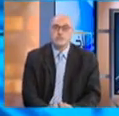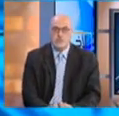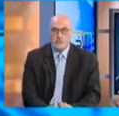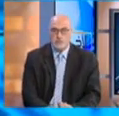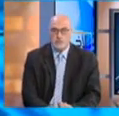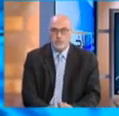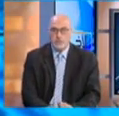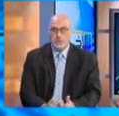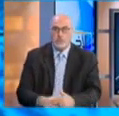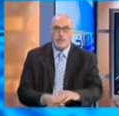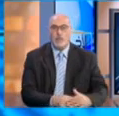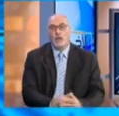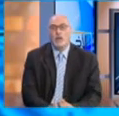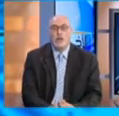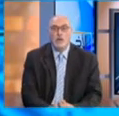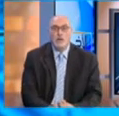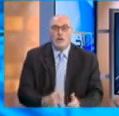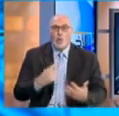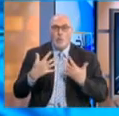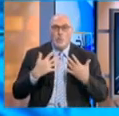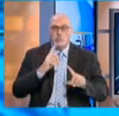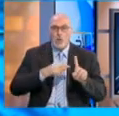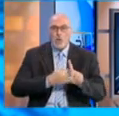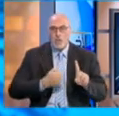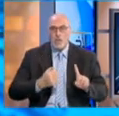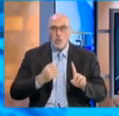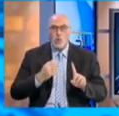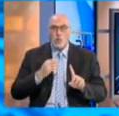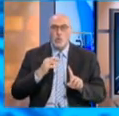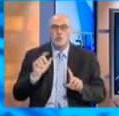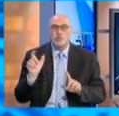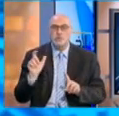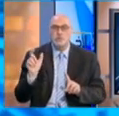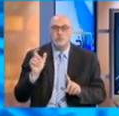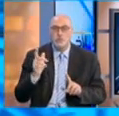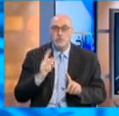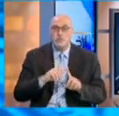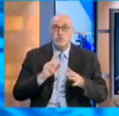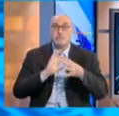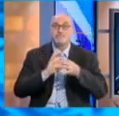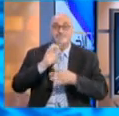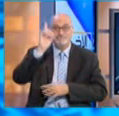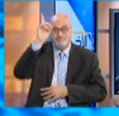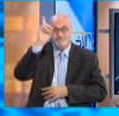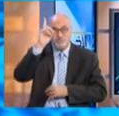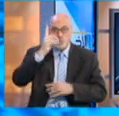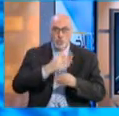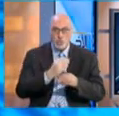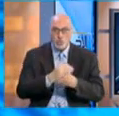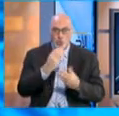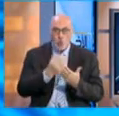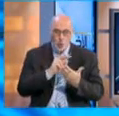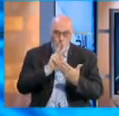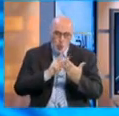في ختام النشرة، أجواء إيمانية مميزة مفعمة بالخشوع والتقرب إلى الله بالذكر وقراءة